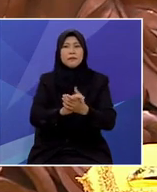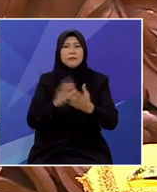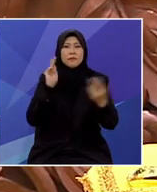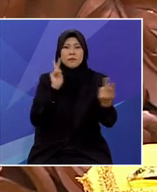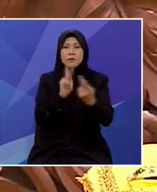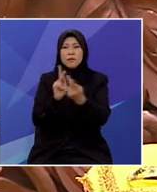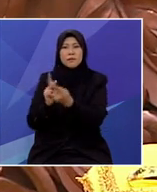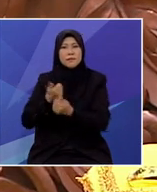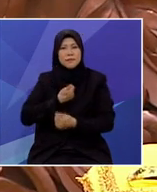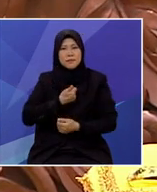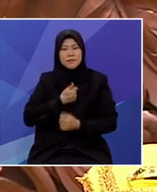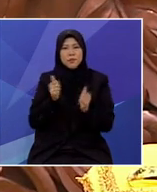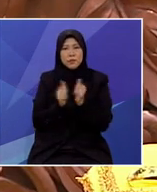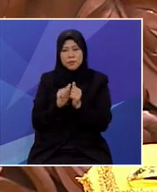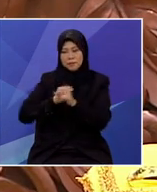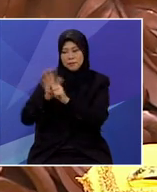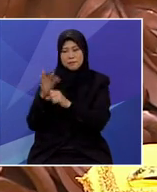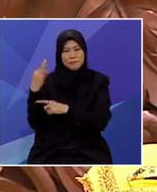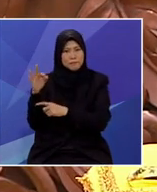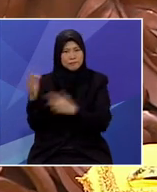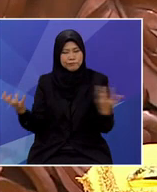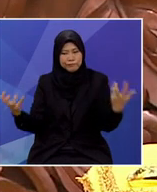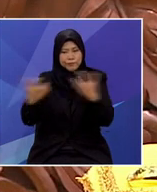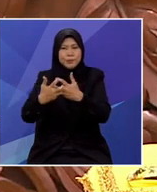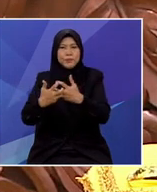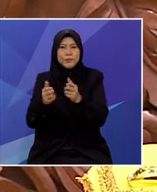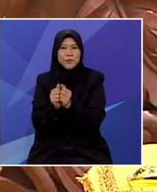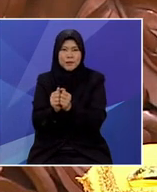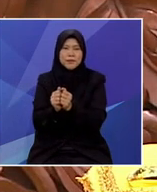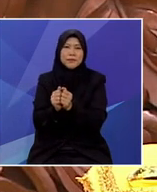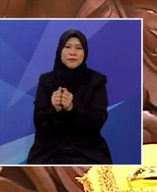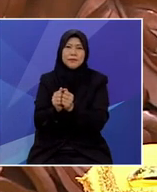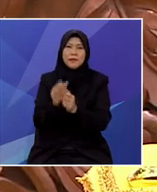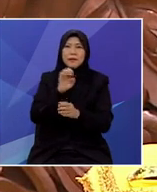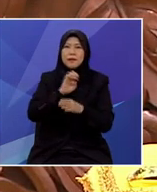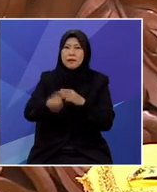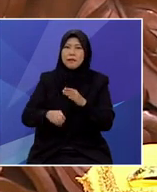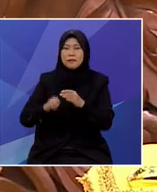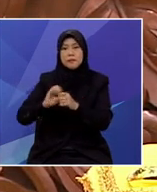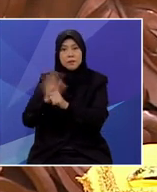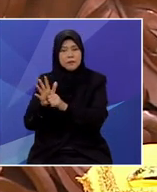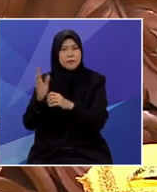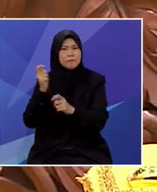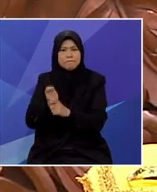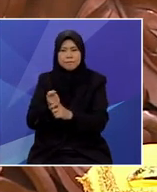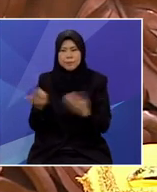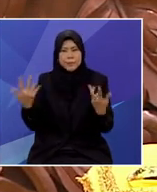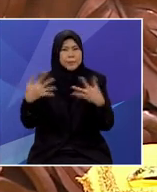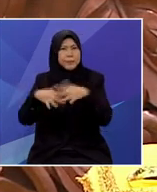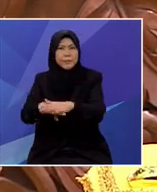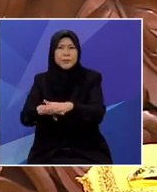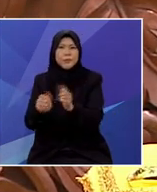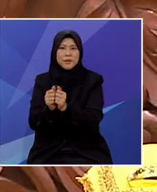menyesuaikan diri dengan sinar yuqowwik 19 sebagai endemik yang bersifat kekal dan menjadi